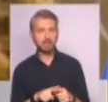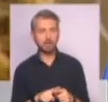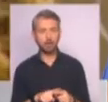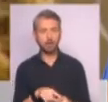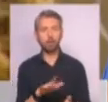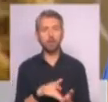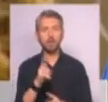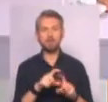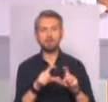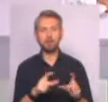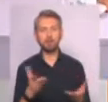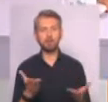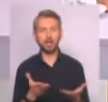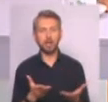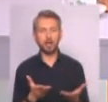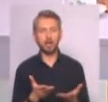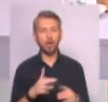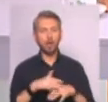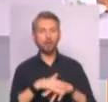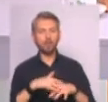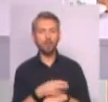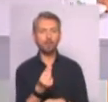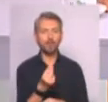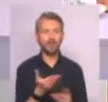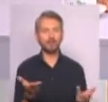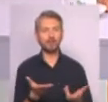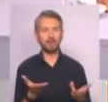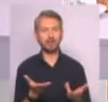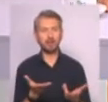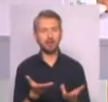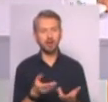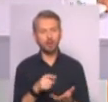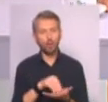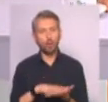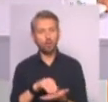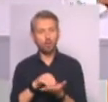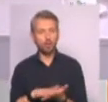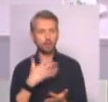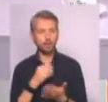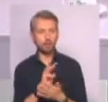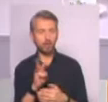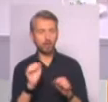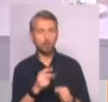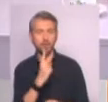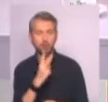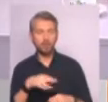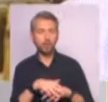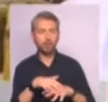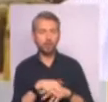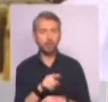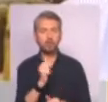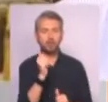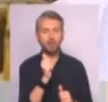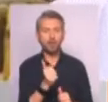комунальне підприємство, яке розраховує тарифи, яке їх обліковує на своєму сайті. Можна подивитися розрахунок цього